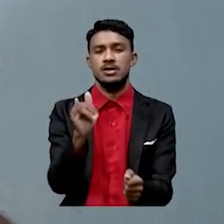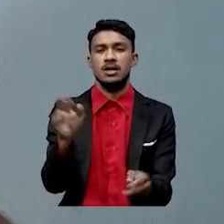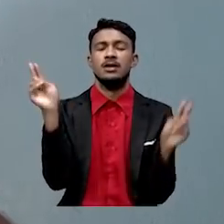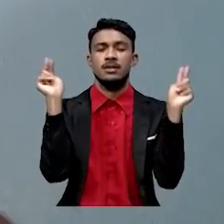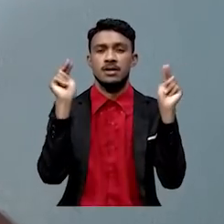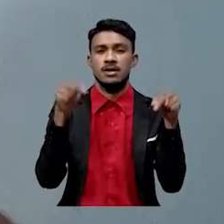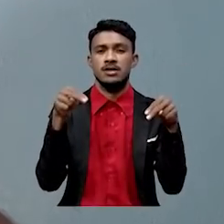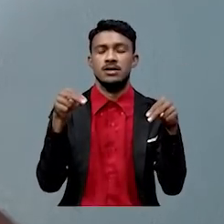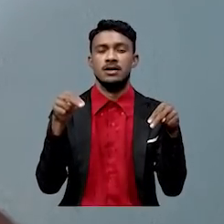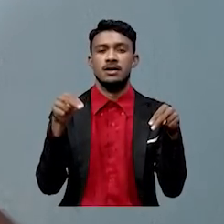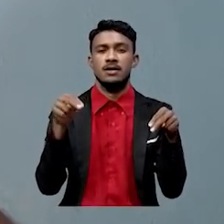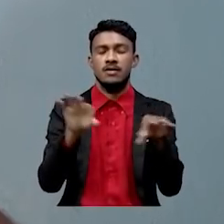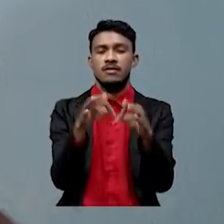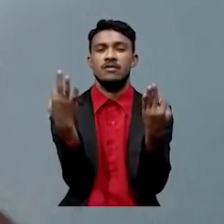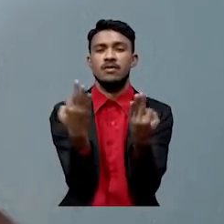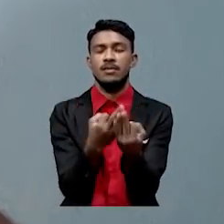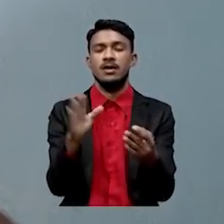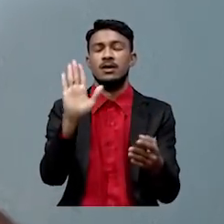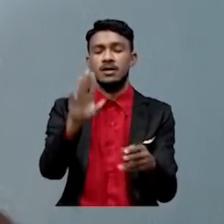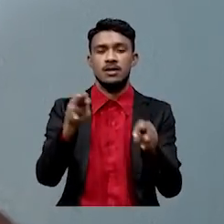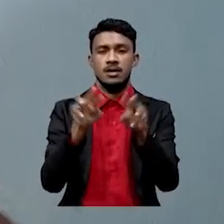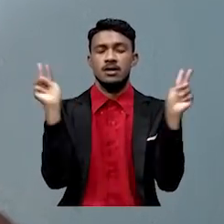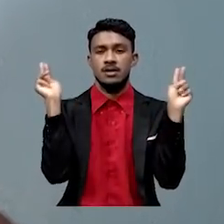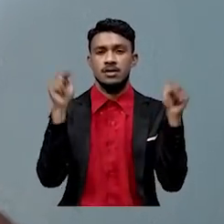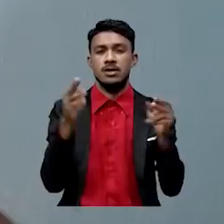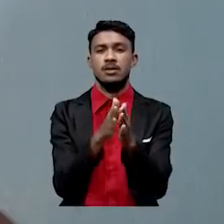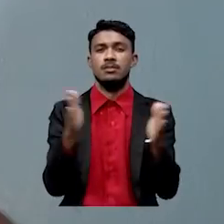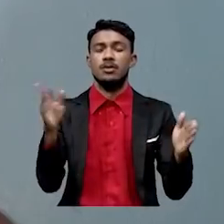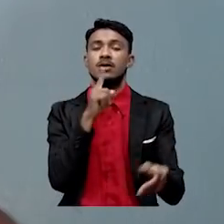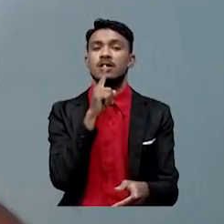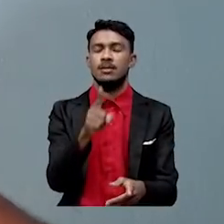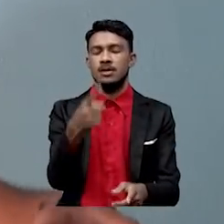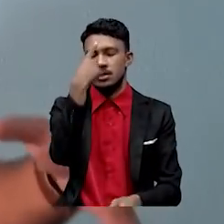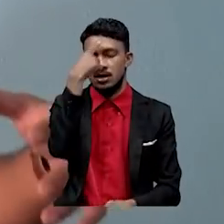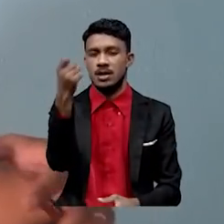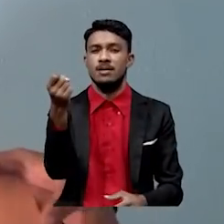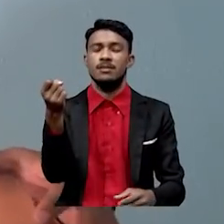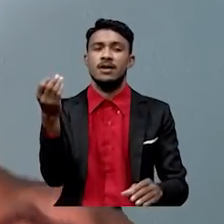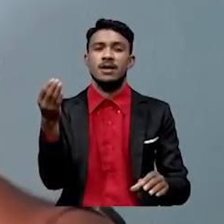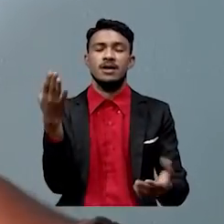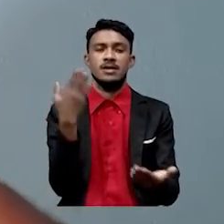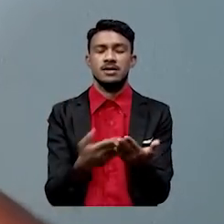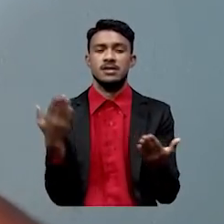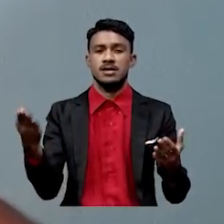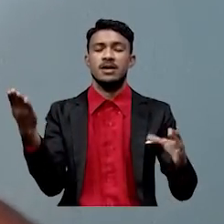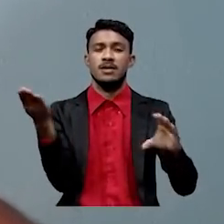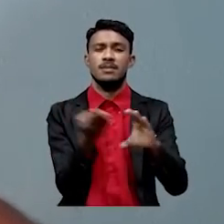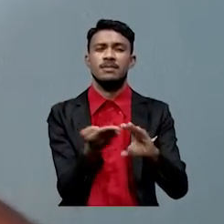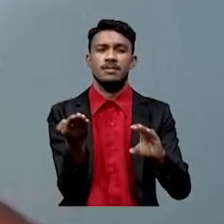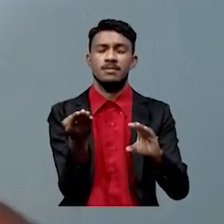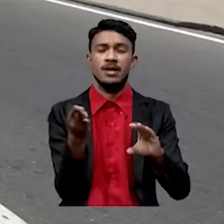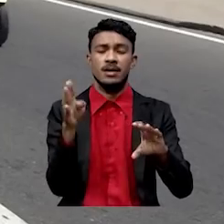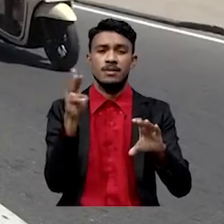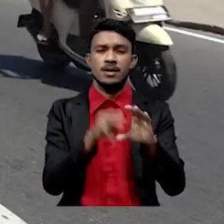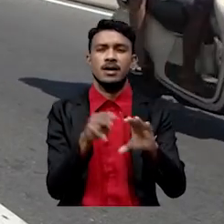sirenia familia ne necessidade bo tep tep tamba folin sasania mercado folin sasambe basico ne karum tep